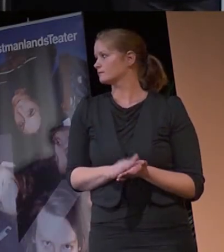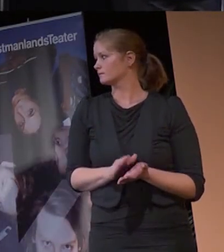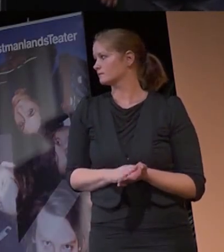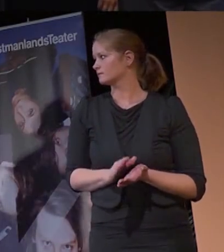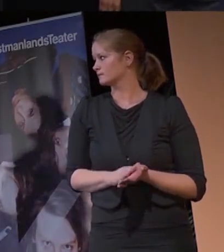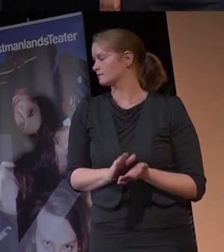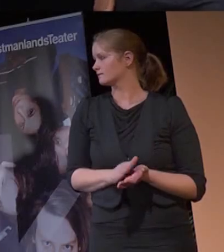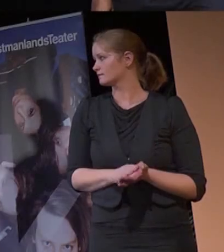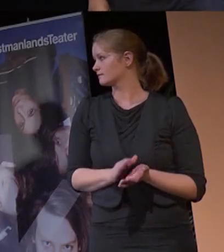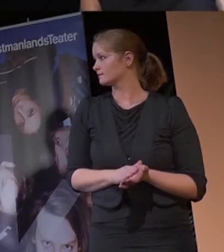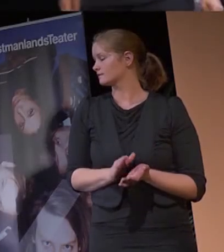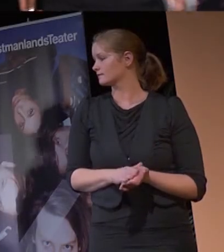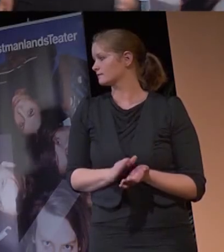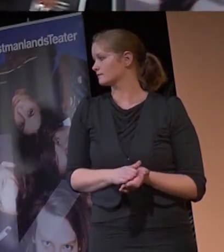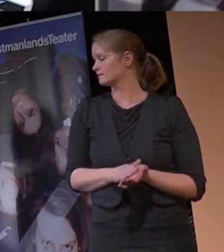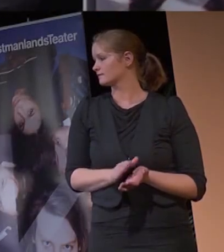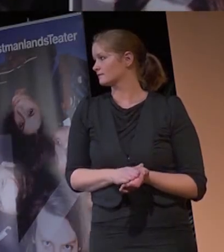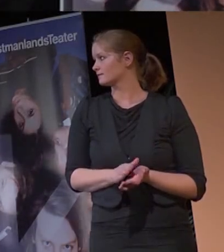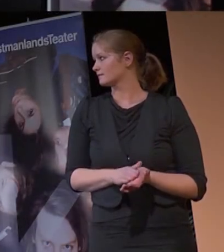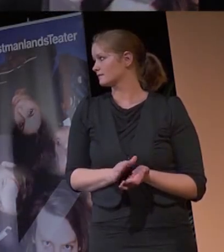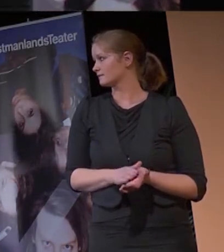så delas det första framtidens musikpris ut. Som Smock och Rum och Svensk Scenkonst med flera har initierat. Så